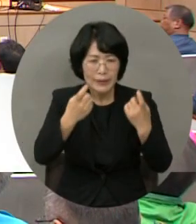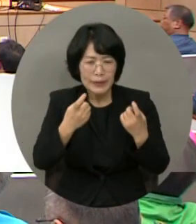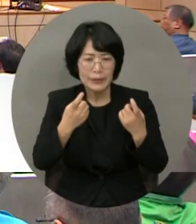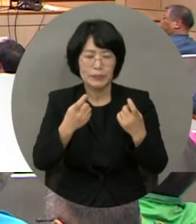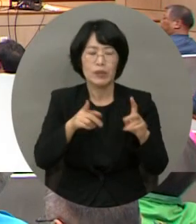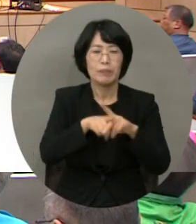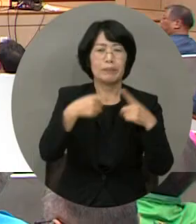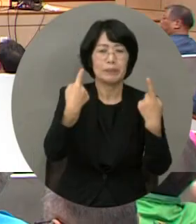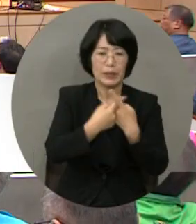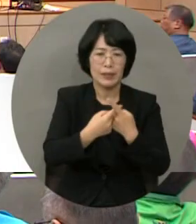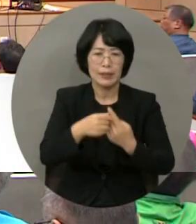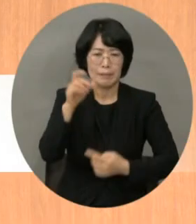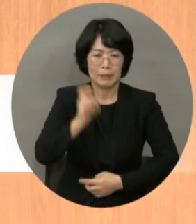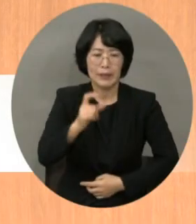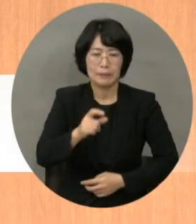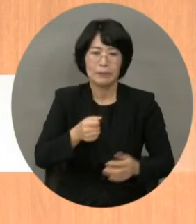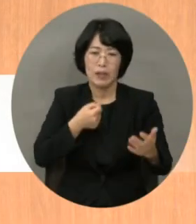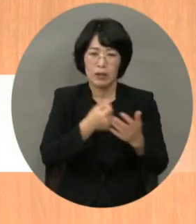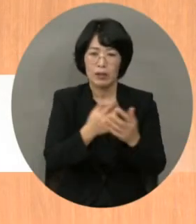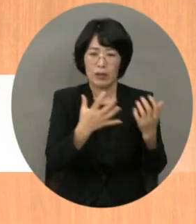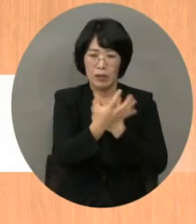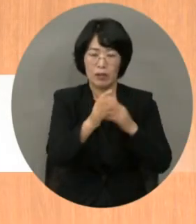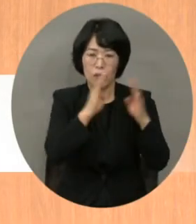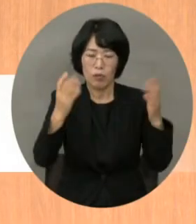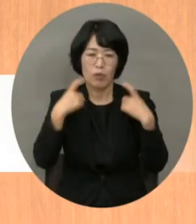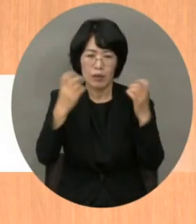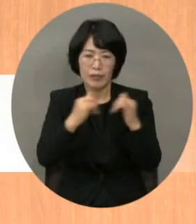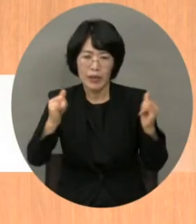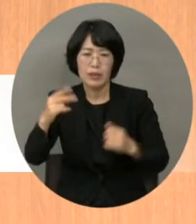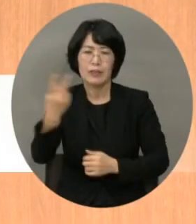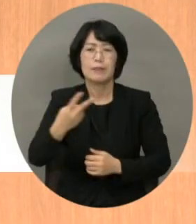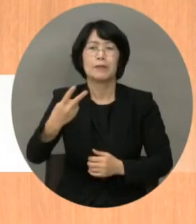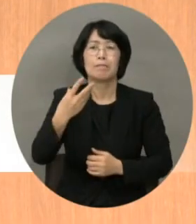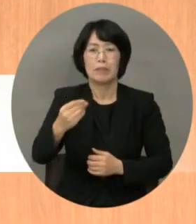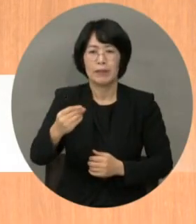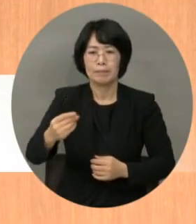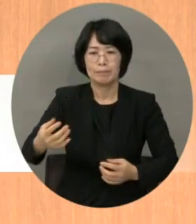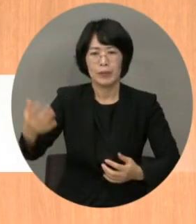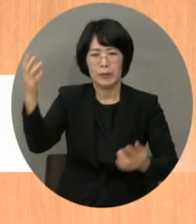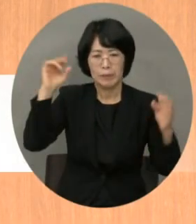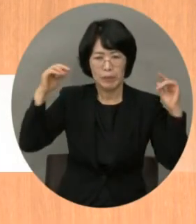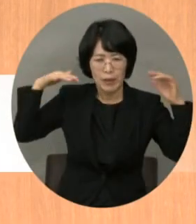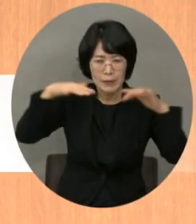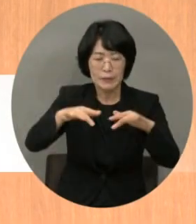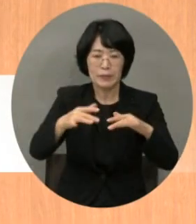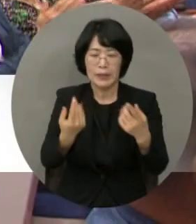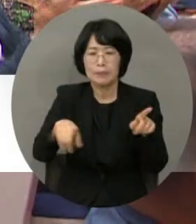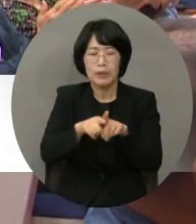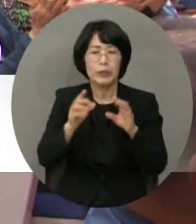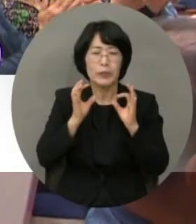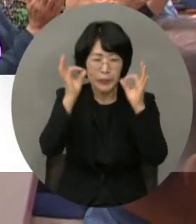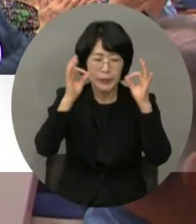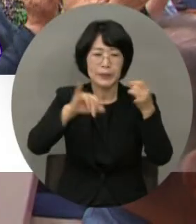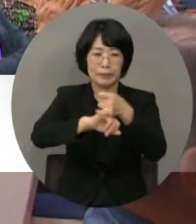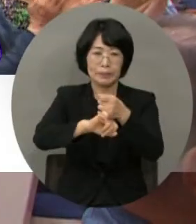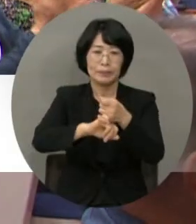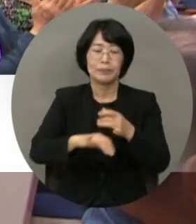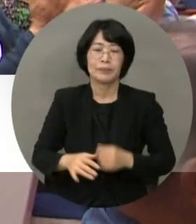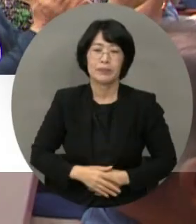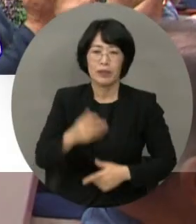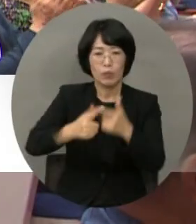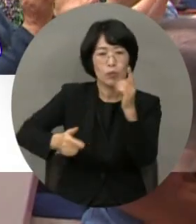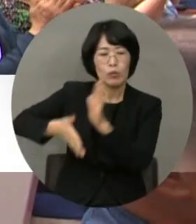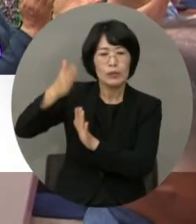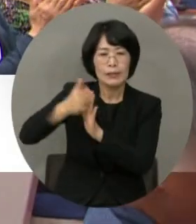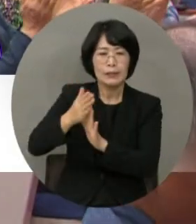수용태세 확립 결의 대회를 열고 관광객 2천만 시대 도약을 위해 공동 노력할 것을 다짐했습니다.